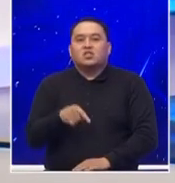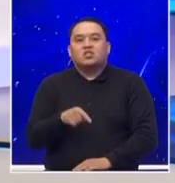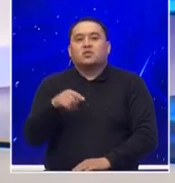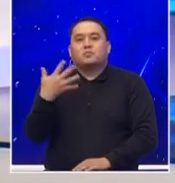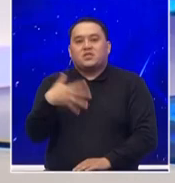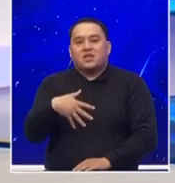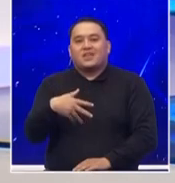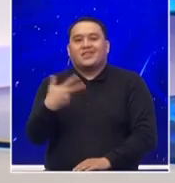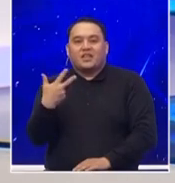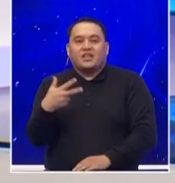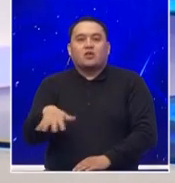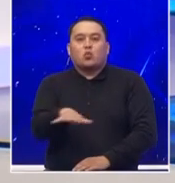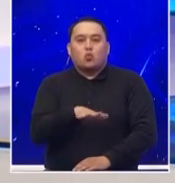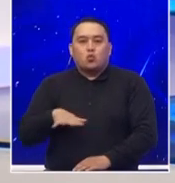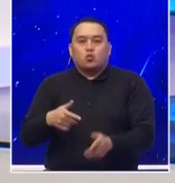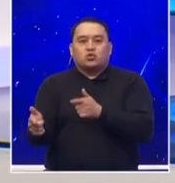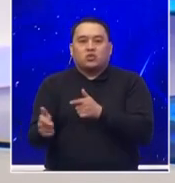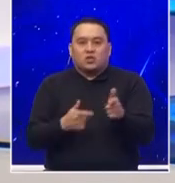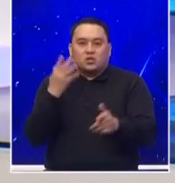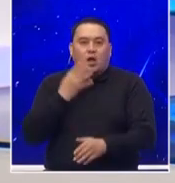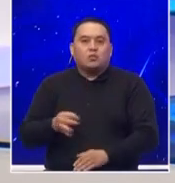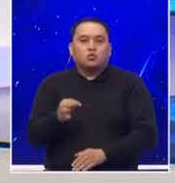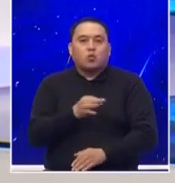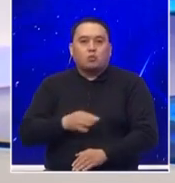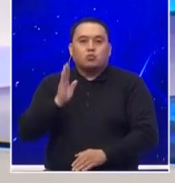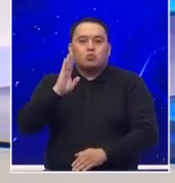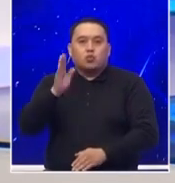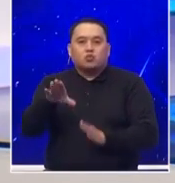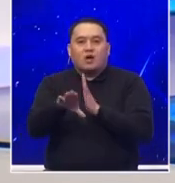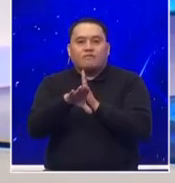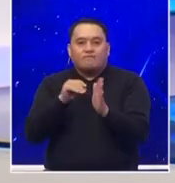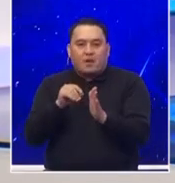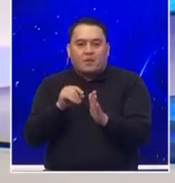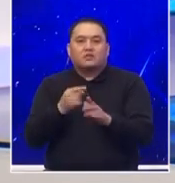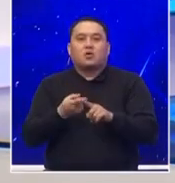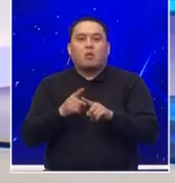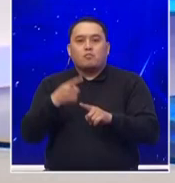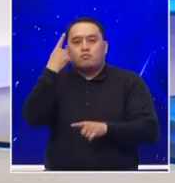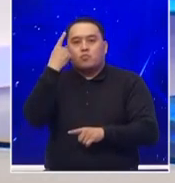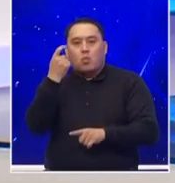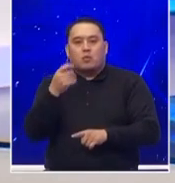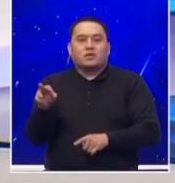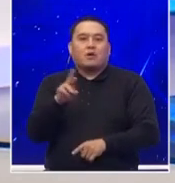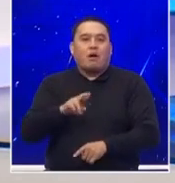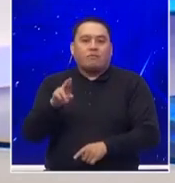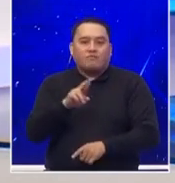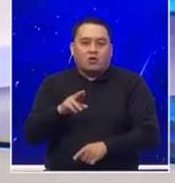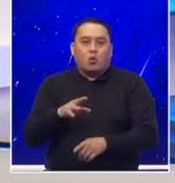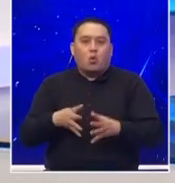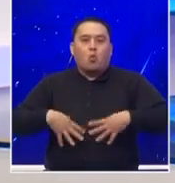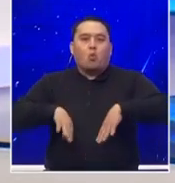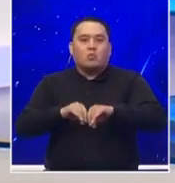1053 избирательных участка подготовлены в Алматинской области к предстоящему голосованию. Напомним, 10 января пройдут